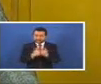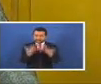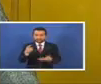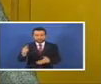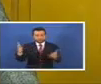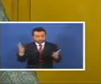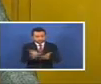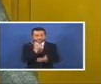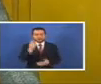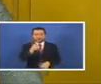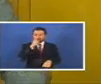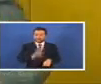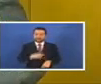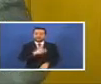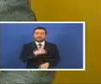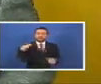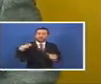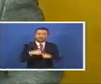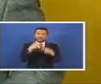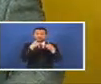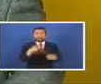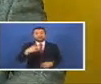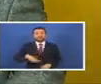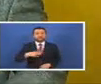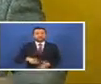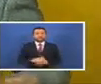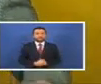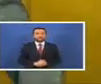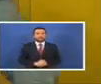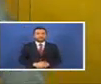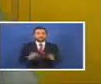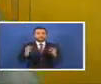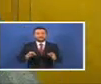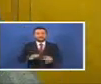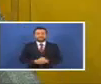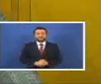bunu başaracağımıza olan inancımı bir kez daha tekrarlıyorum. Şimdi